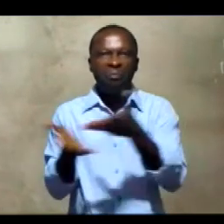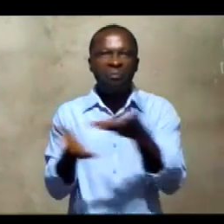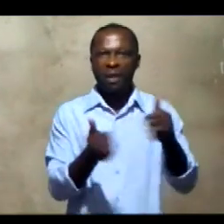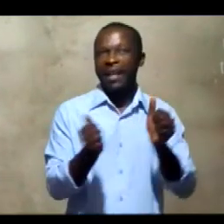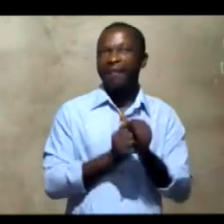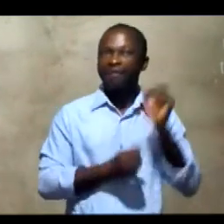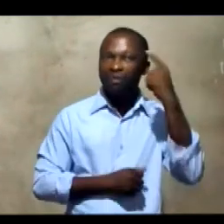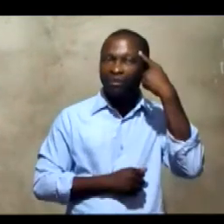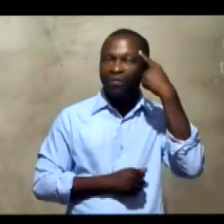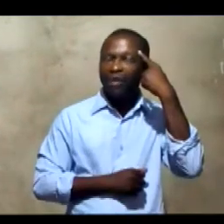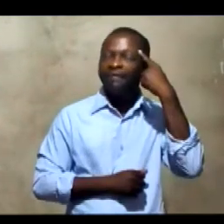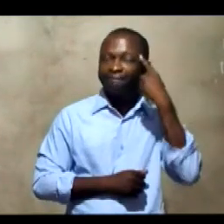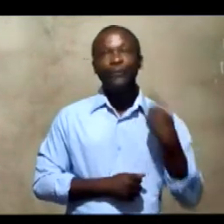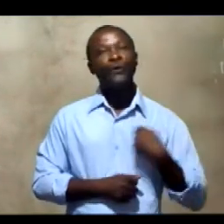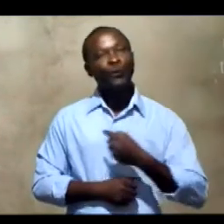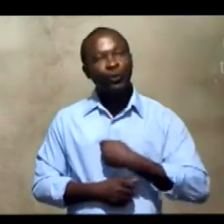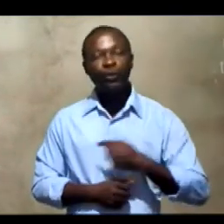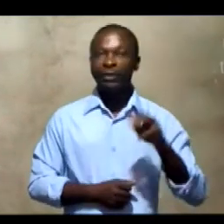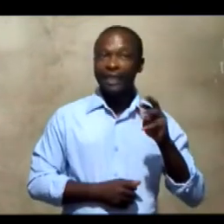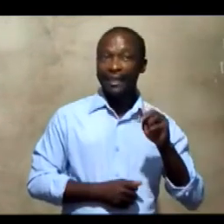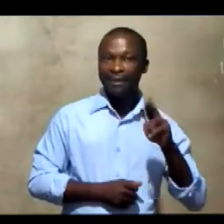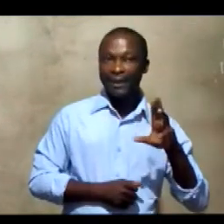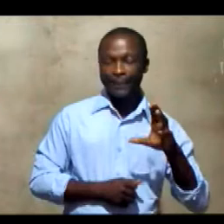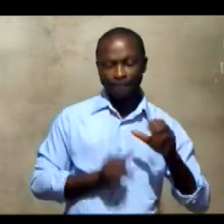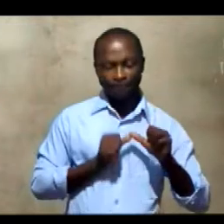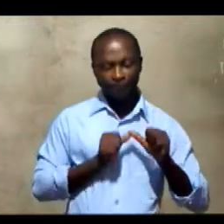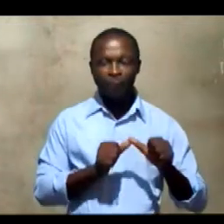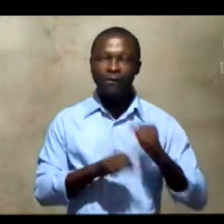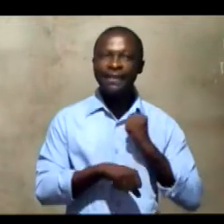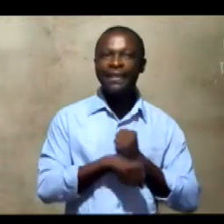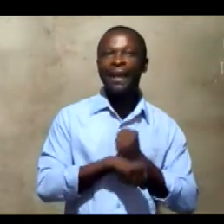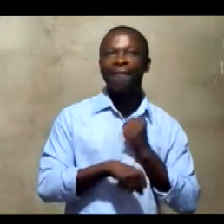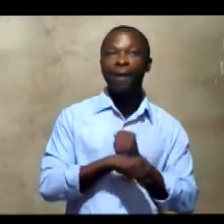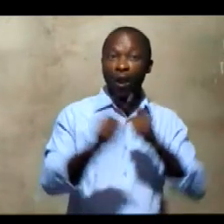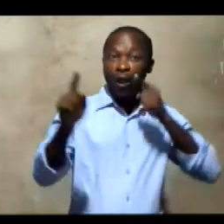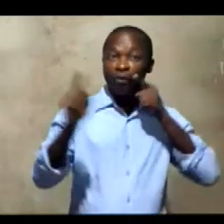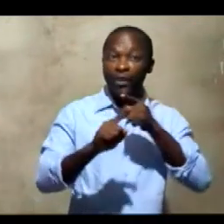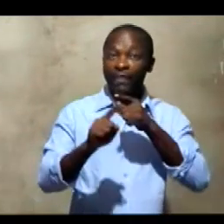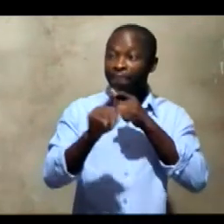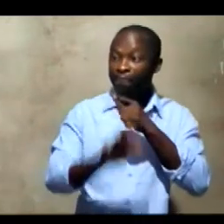MRC continue à travailler. Nous allons continuer à travailler, à sensibiliser les Camerounais, surtout à